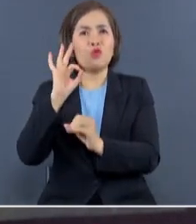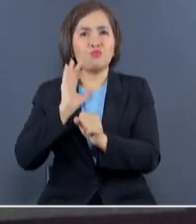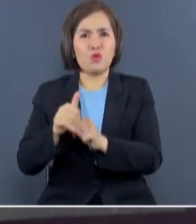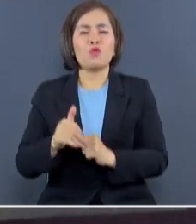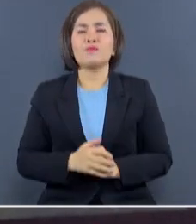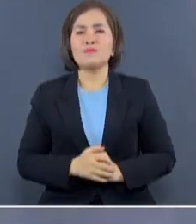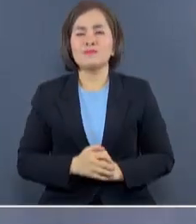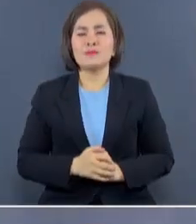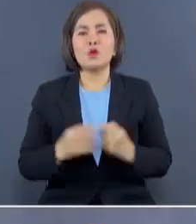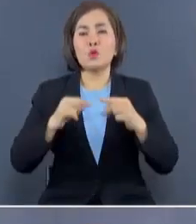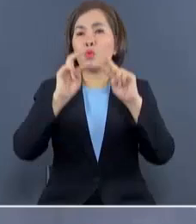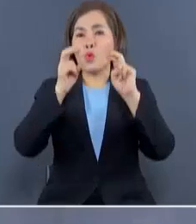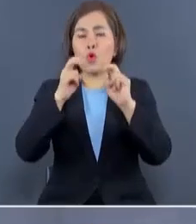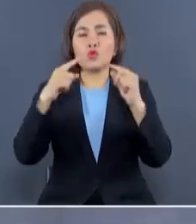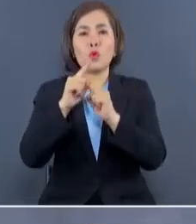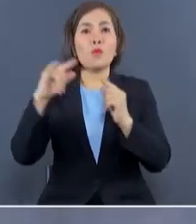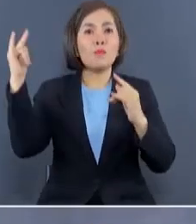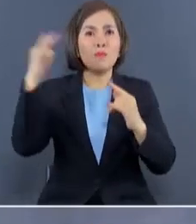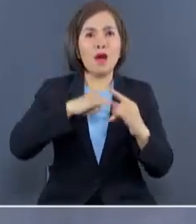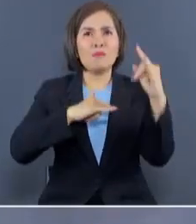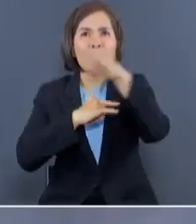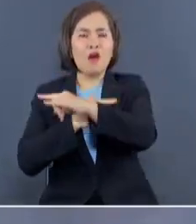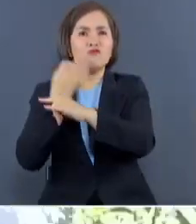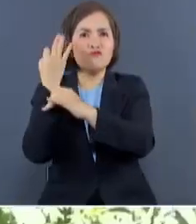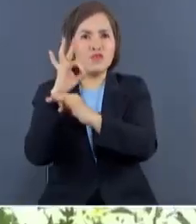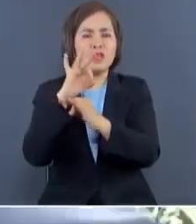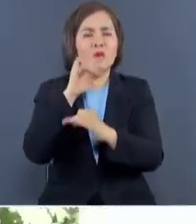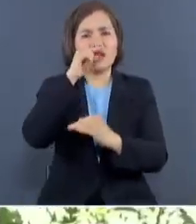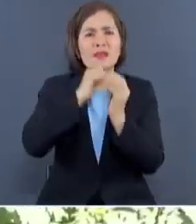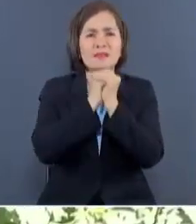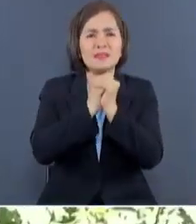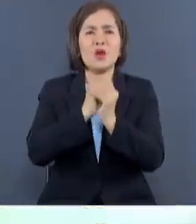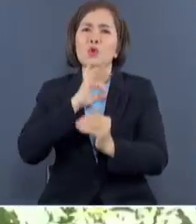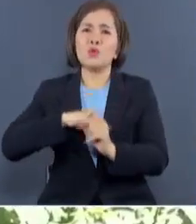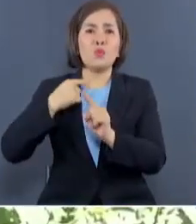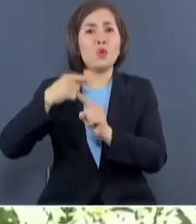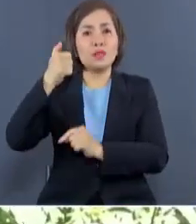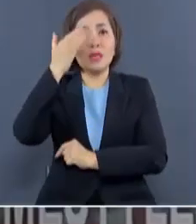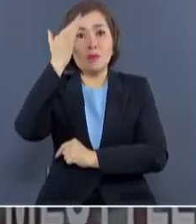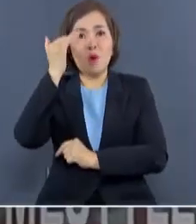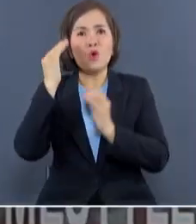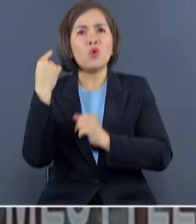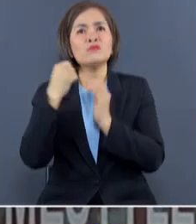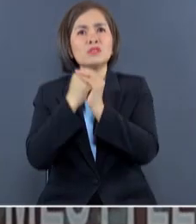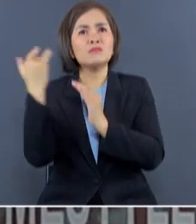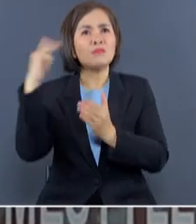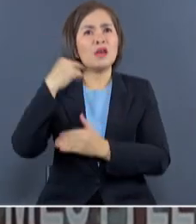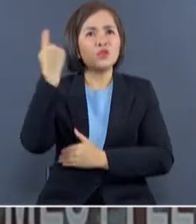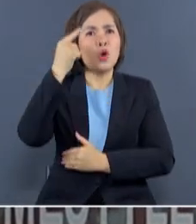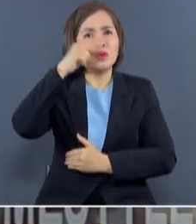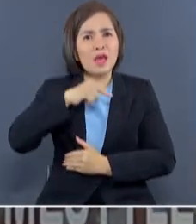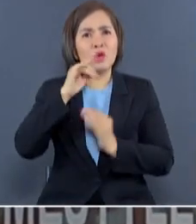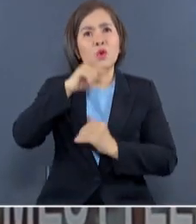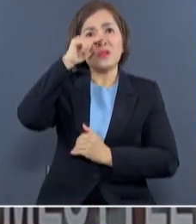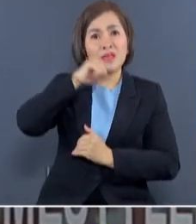ส่วนเรื่องประเด็นวีซ่าฟรีไทยจีนหลายคนมองว่าเอ๊ะมันก็มีผลดีแหละคนจีนมาเที่ยวไทยแต่คนไทยจะไปเที่ยวเมืองจีนไหมเพราะเมืองจีน